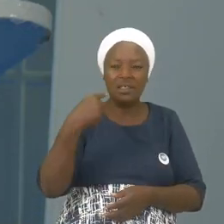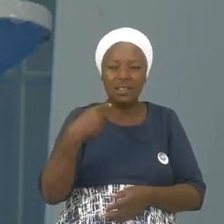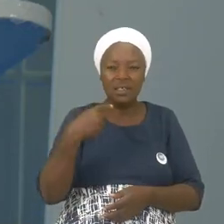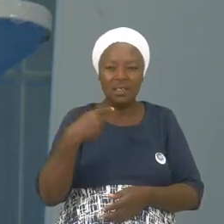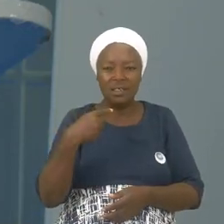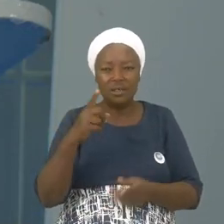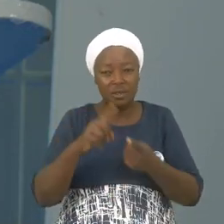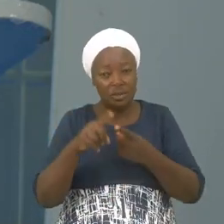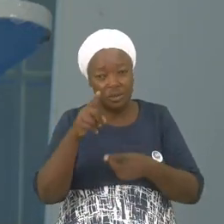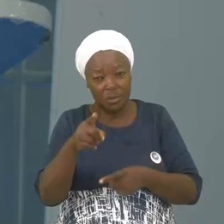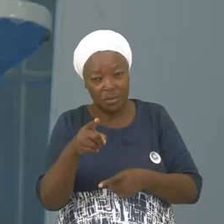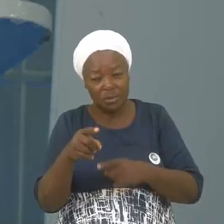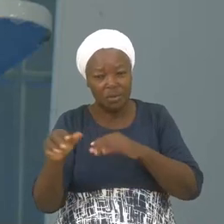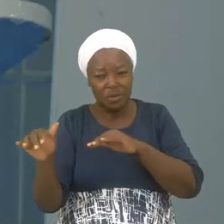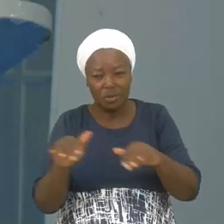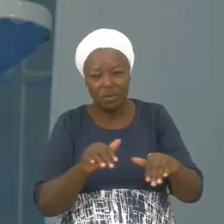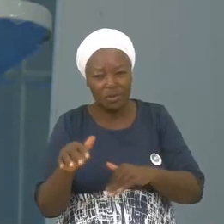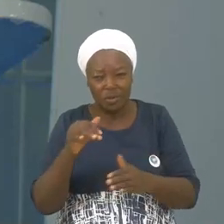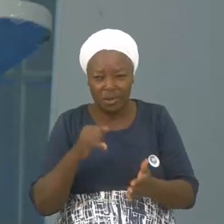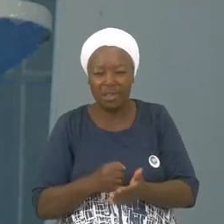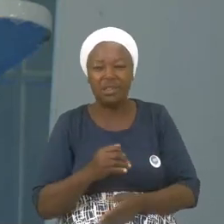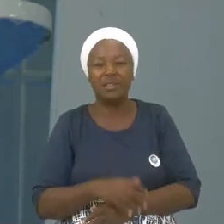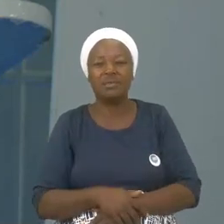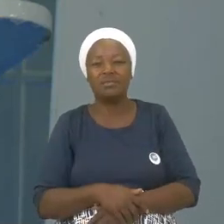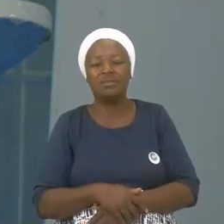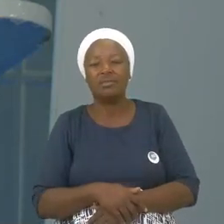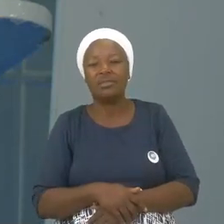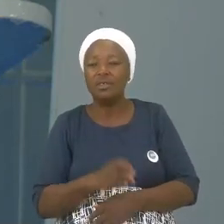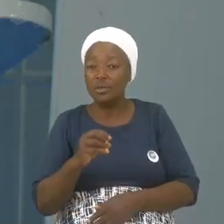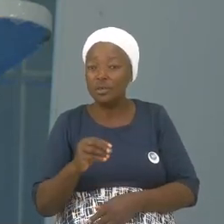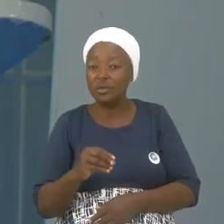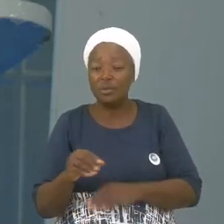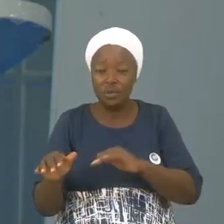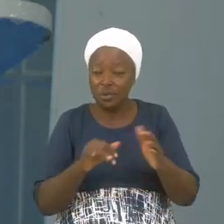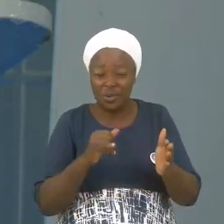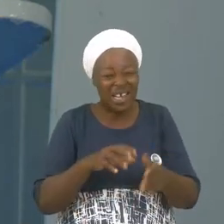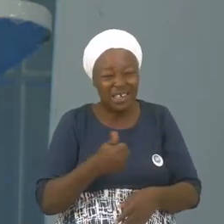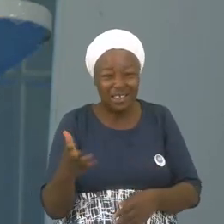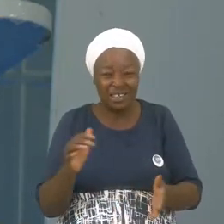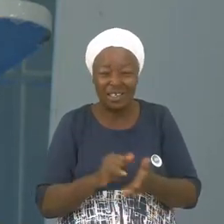Préparons-nous pour nous autres. Il sera une explosion.